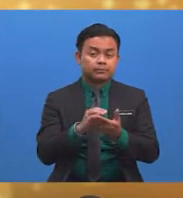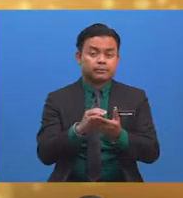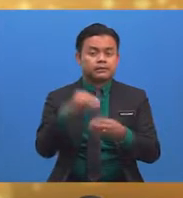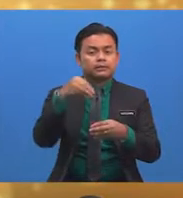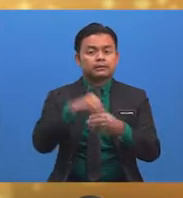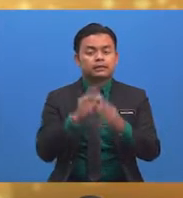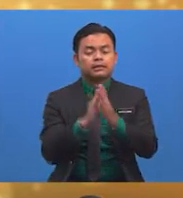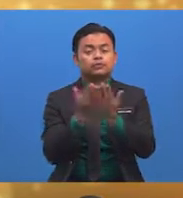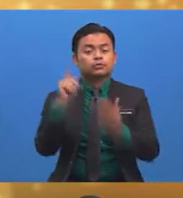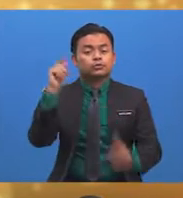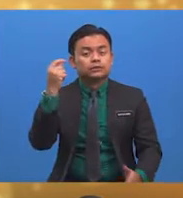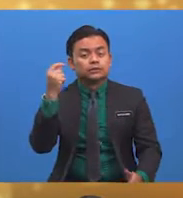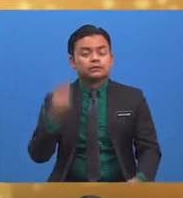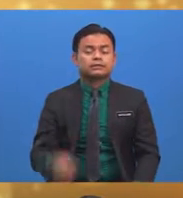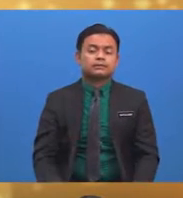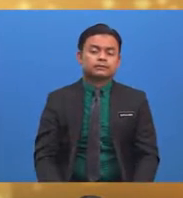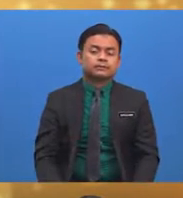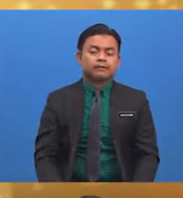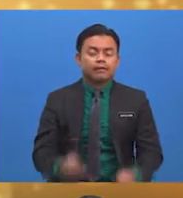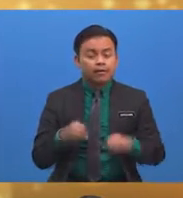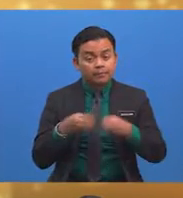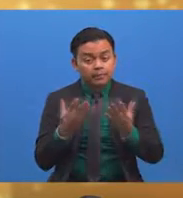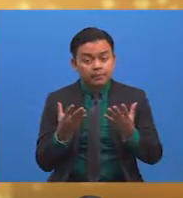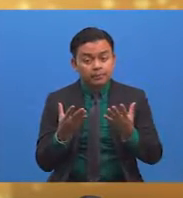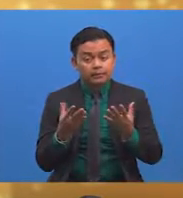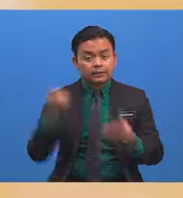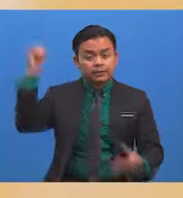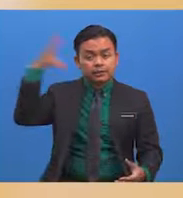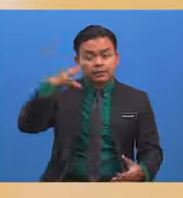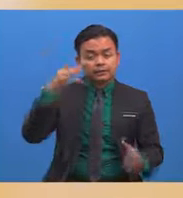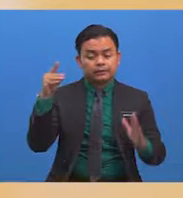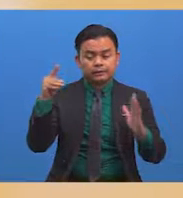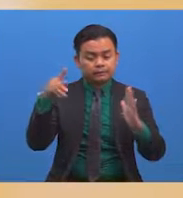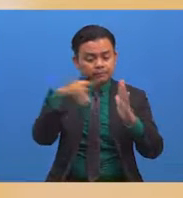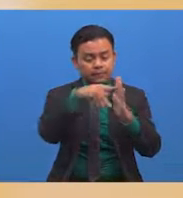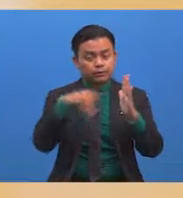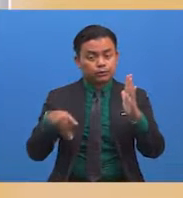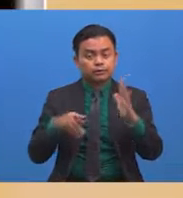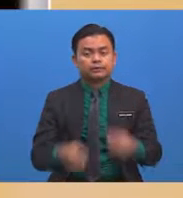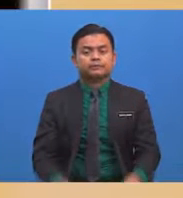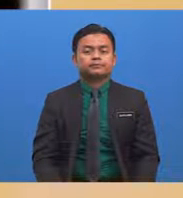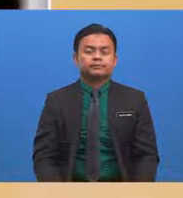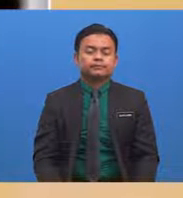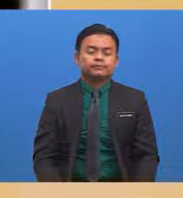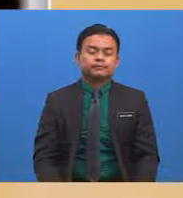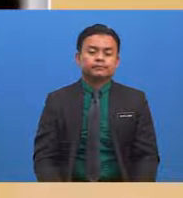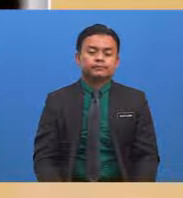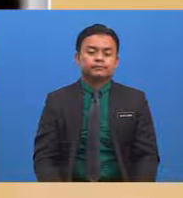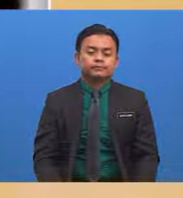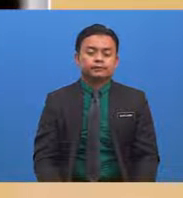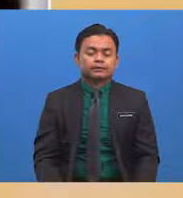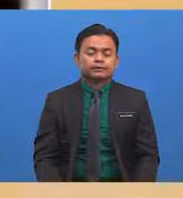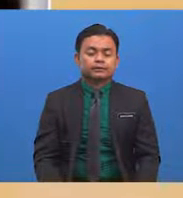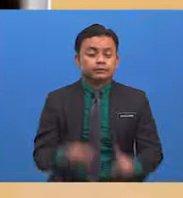kamu. Bagaimana cahaya dipantulkan, murid-murid? Dari gambar ini, fenomena